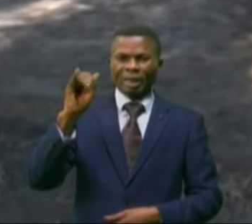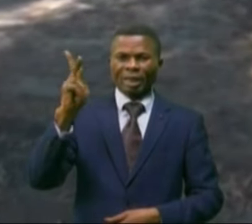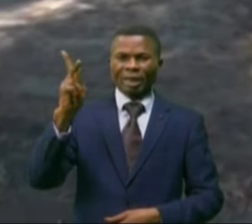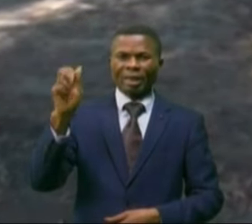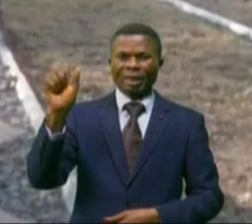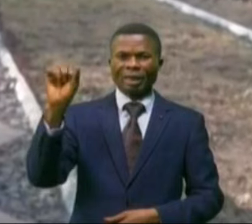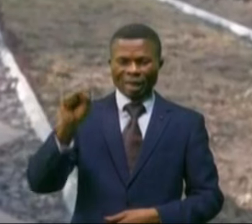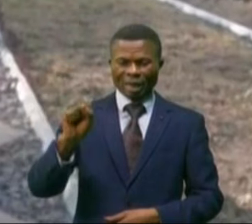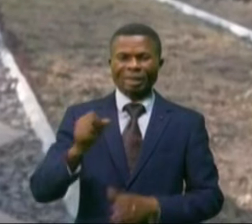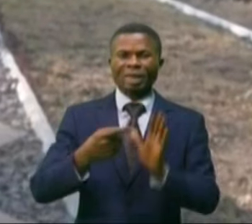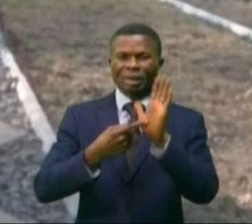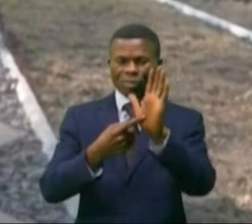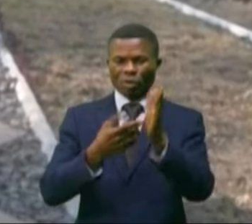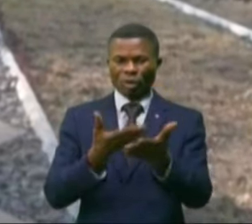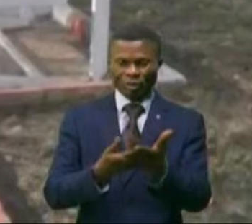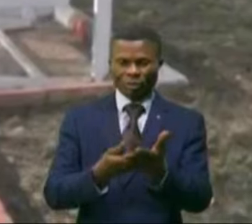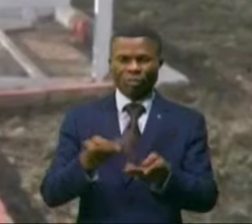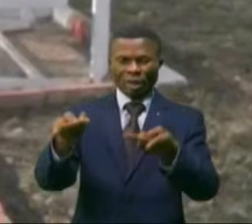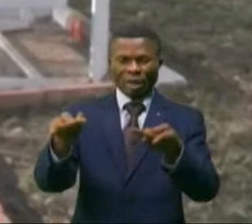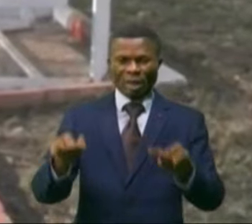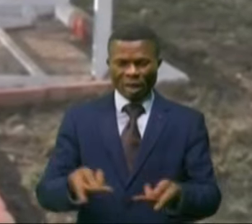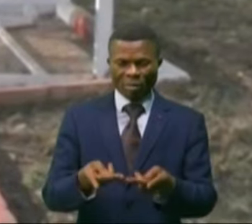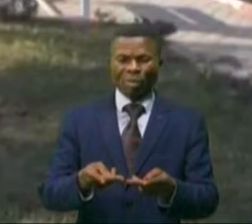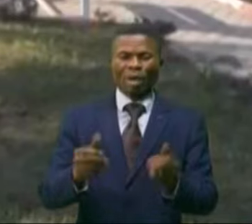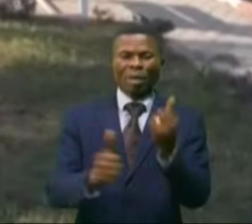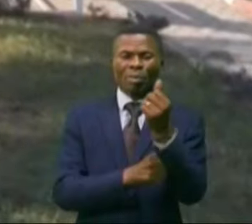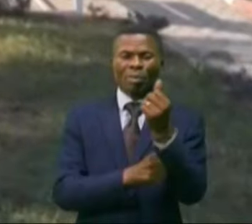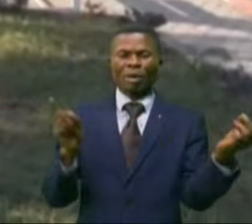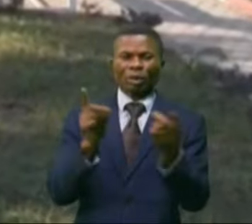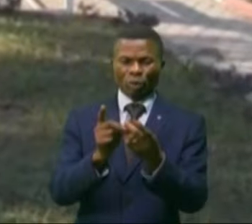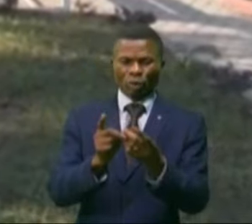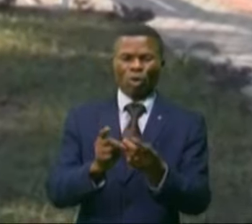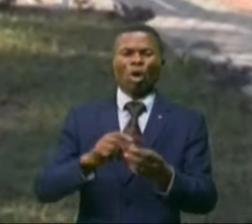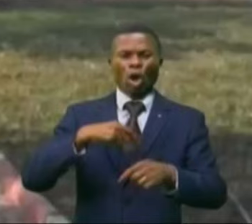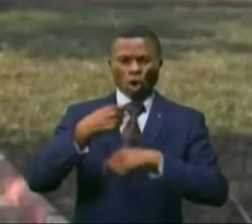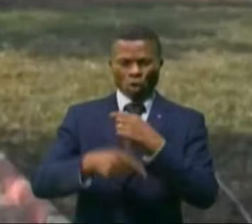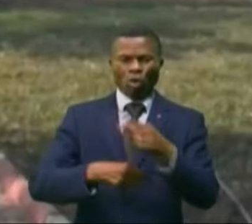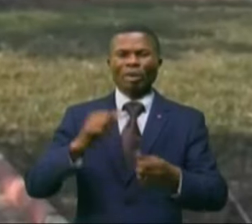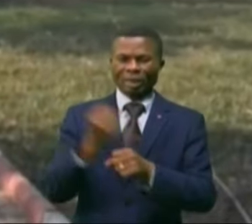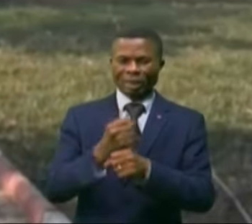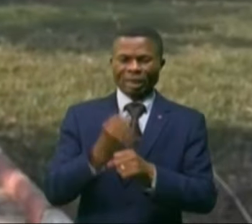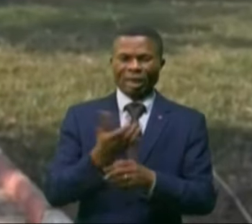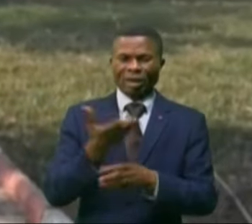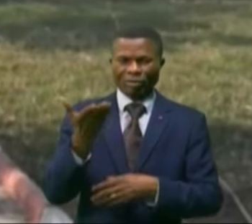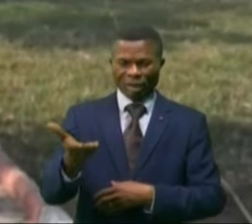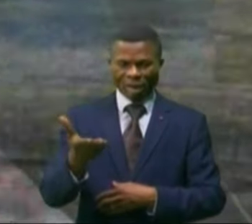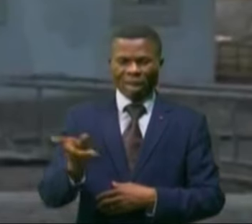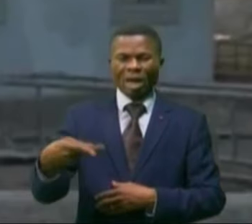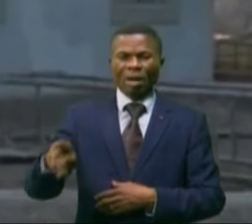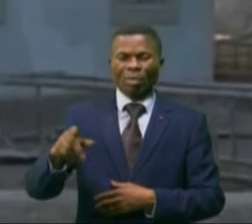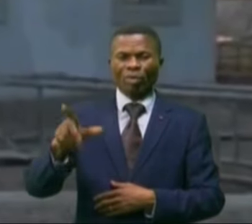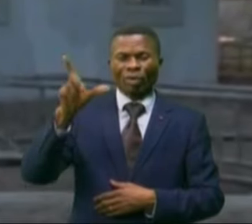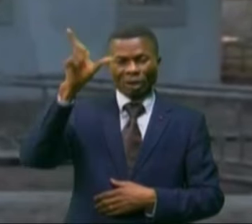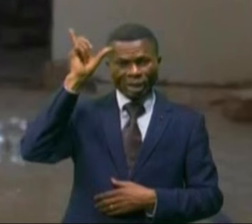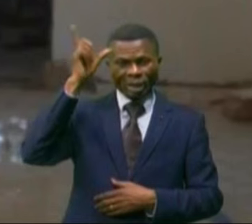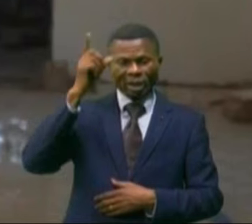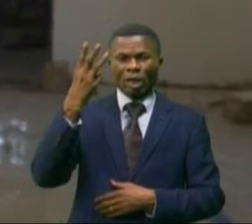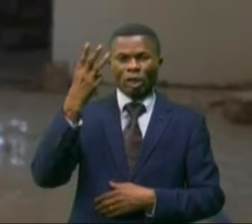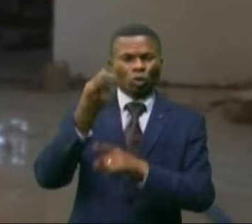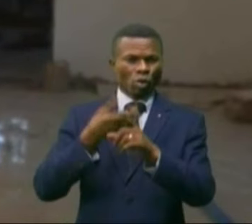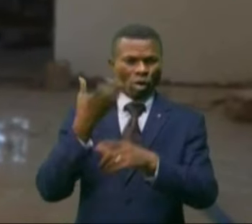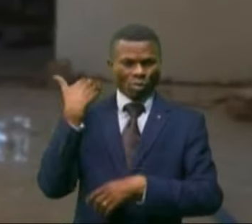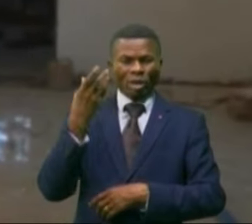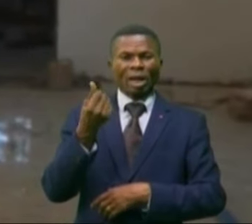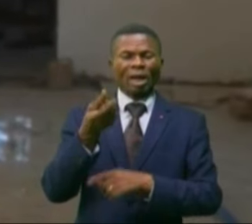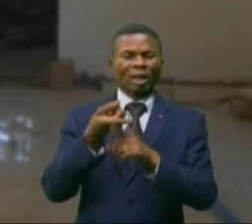public. Le parc d'attractions populaires est en pleine réhabilitation dans cette partie de la province depuis 3 mois sous le